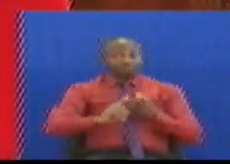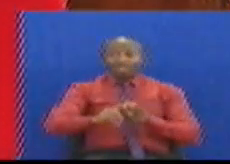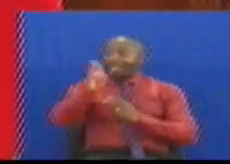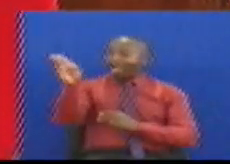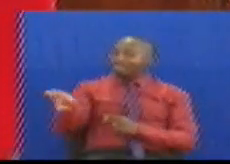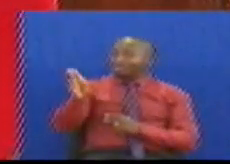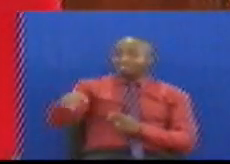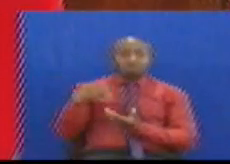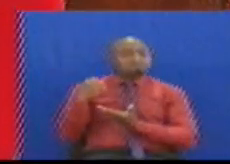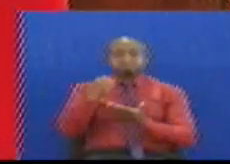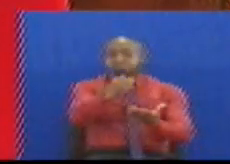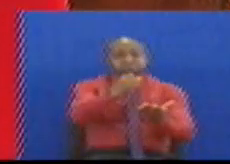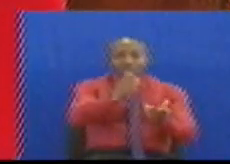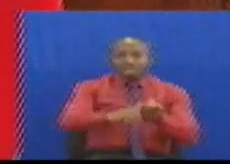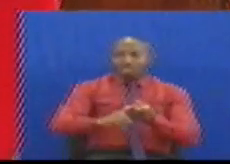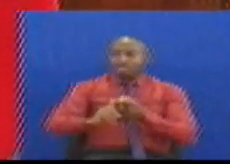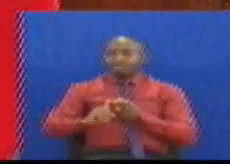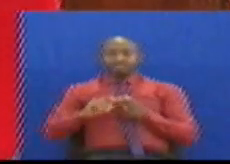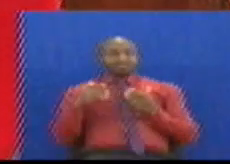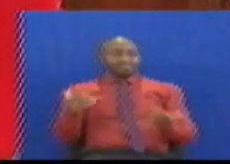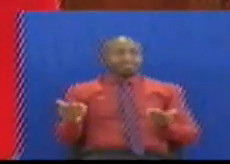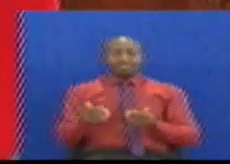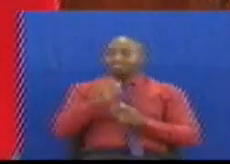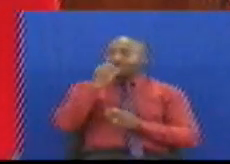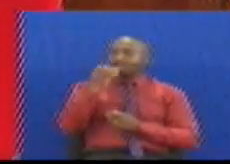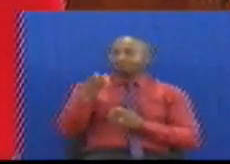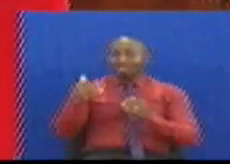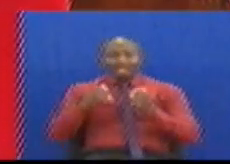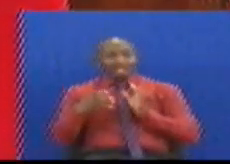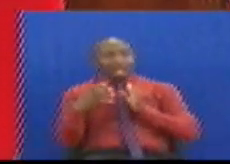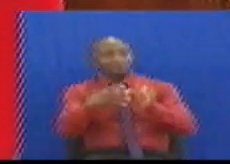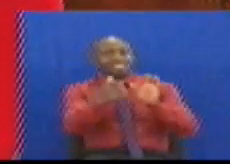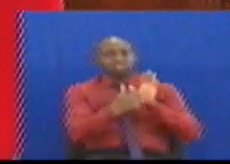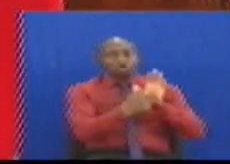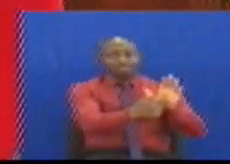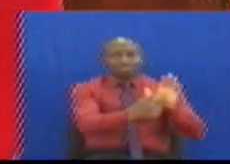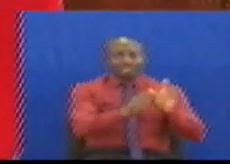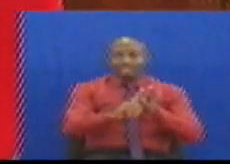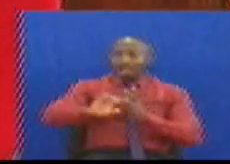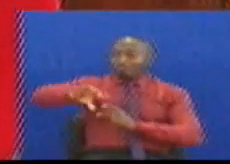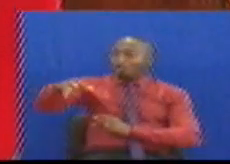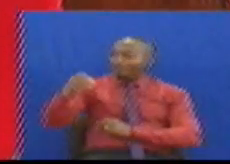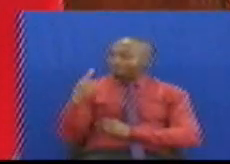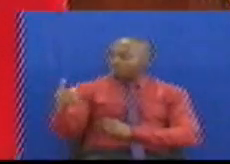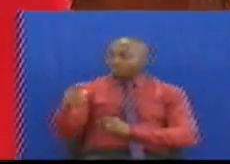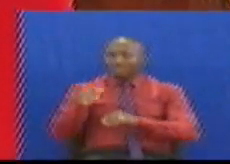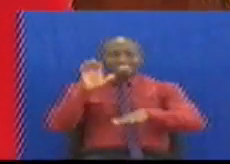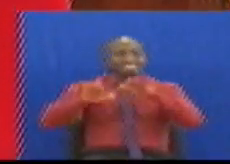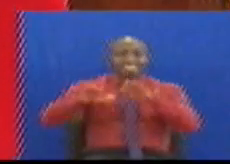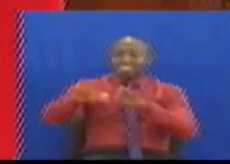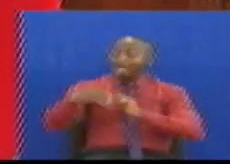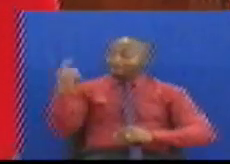almashauri azipeleki. Na Mheshimiwa Naibu Spika, taarifa ya kamati imeonyesha kwamba kwa mkoa mmoja wa Singida